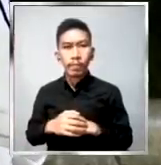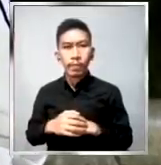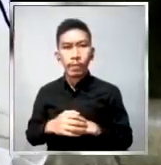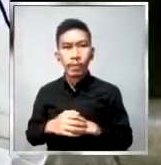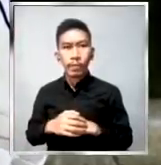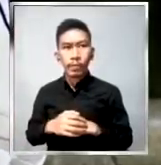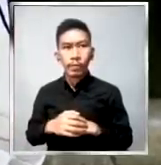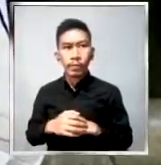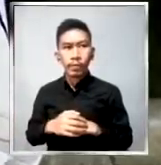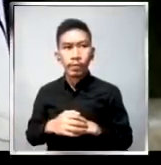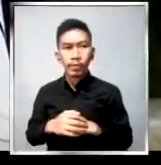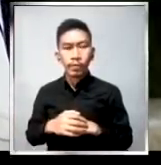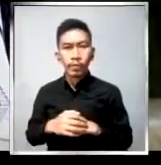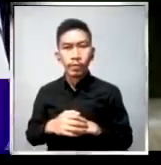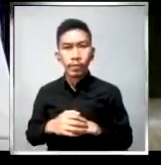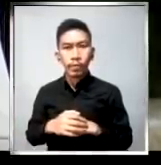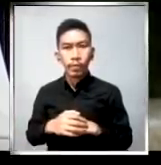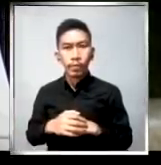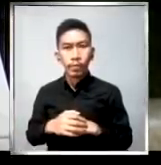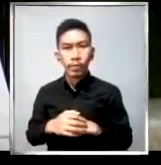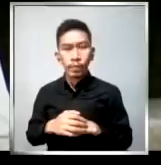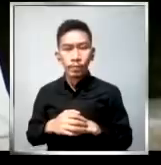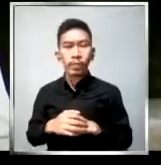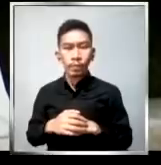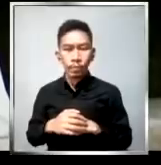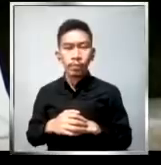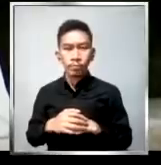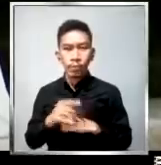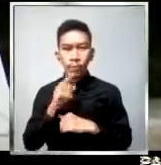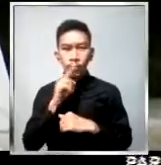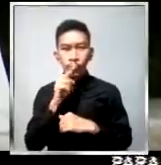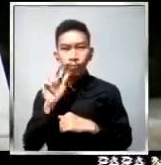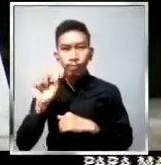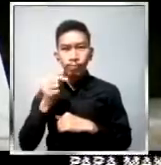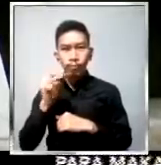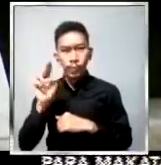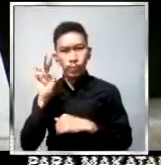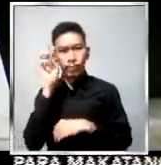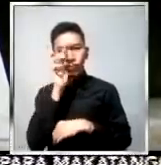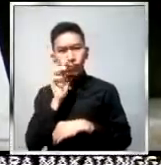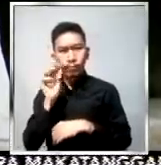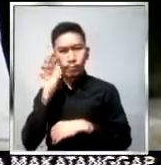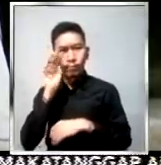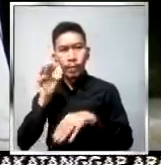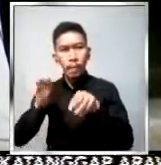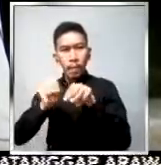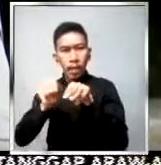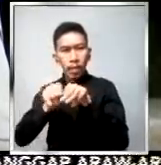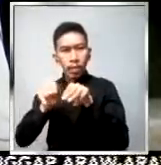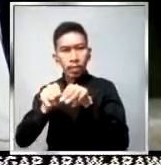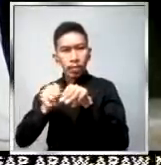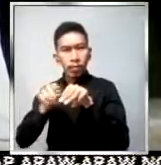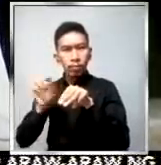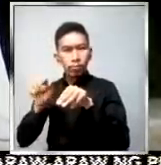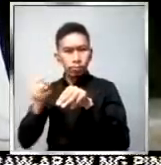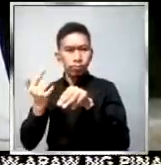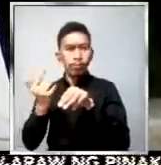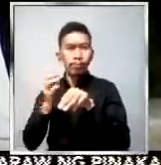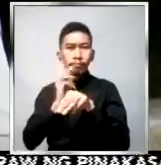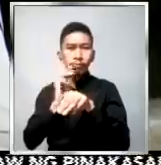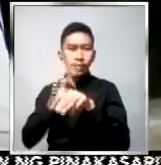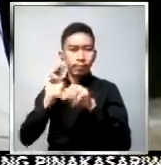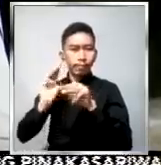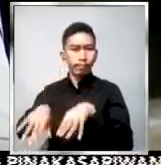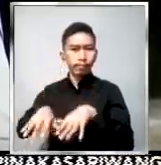Mike, bahagyang nga nagdulot ng pagkabahala sa lokal na pamahalaan ng Marikina ang patuloy na pagtaas ng level ng tubig dito sa Marikina